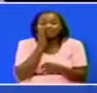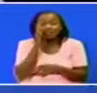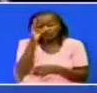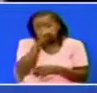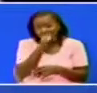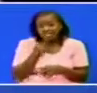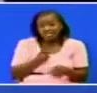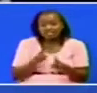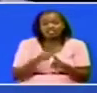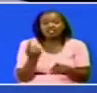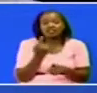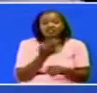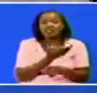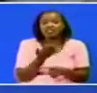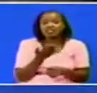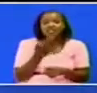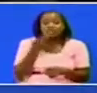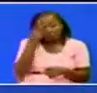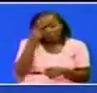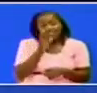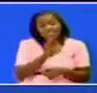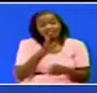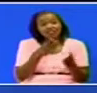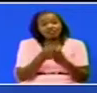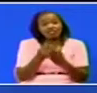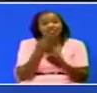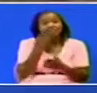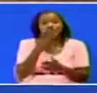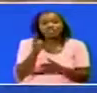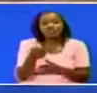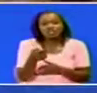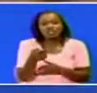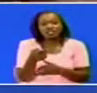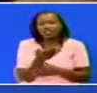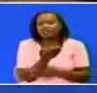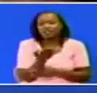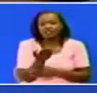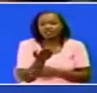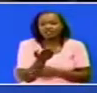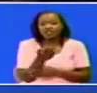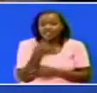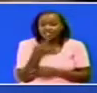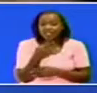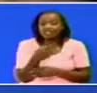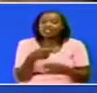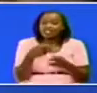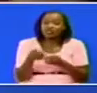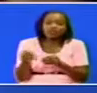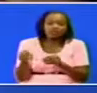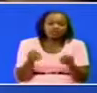dada yake. Lakini wazazi walikuwa wamemwachia hii pesa. Shilingi 4,500. Tukamwambia hii peleka kwa shule.